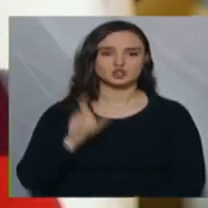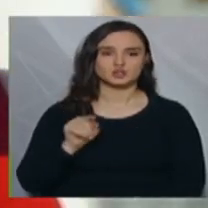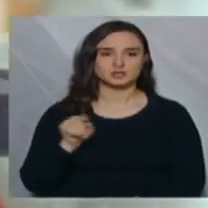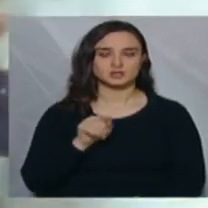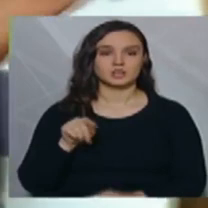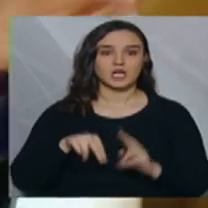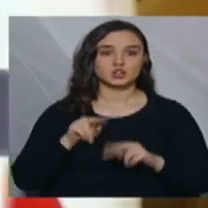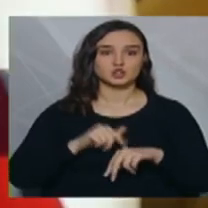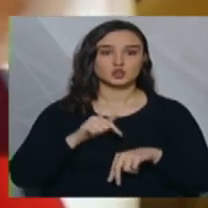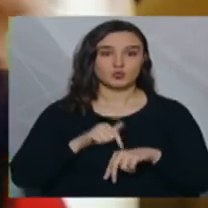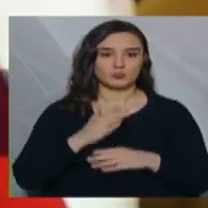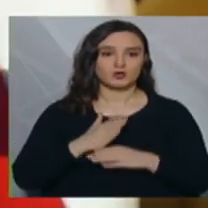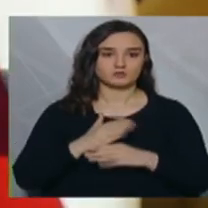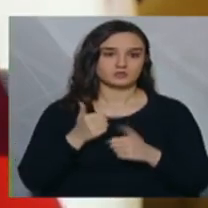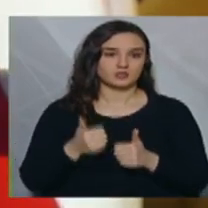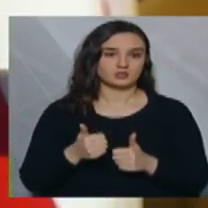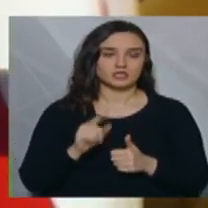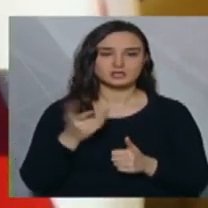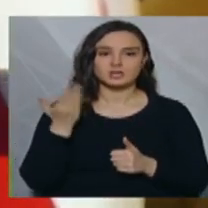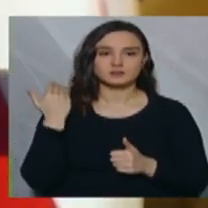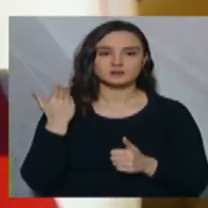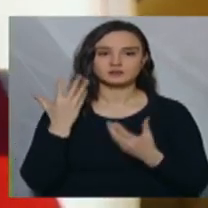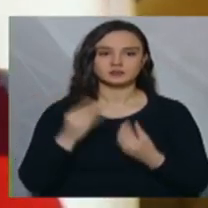ასეთი განწყობა აქვს, რაც არ იყო რამდენიმე დღის